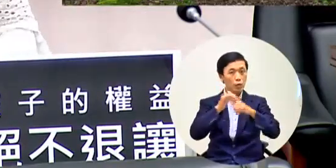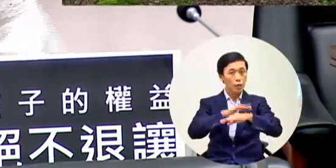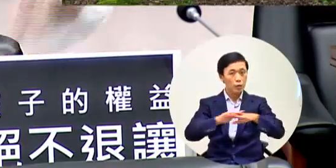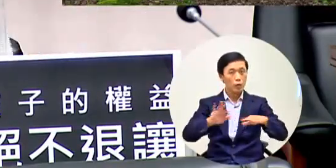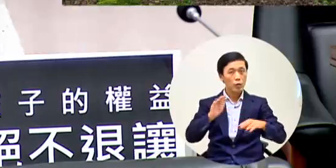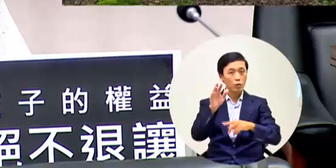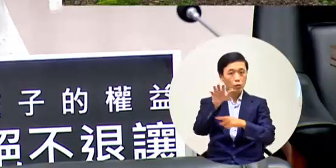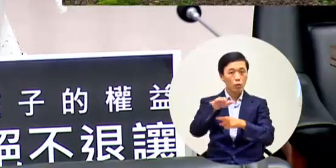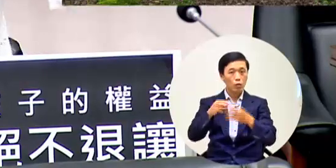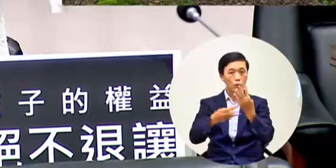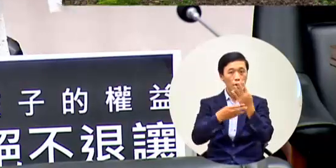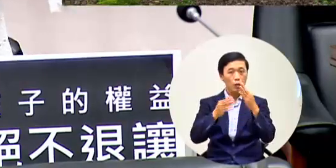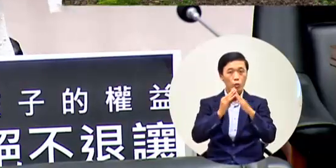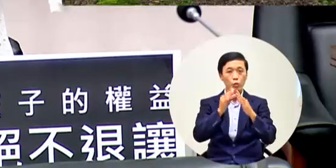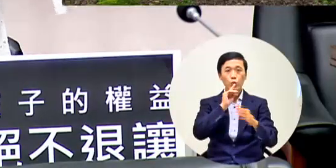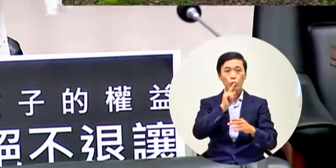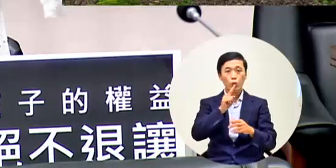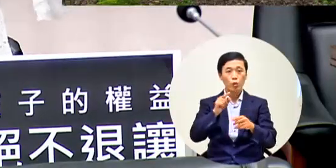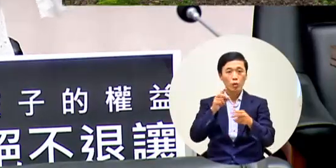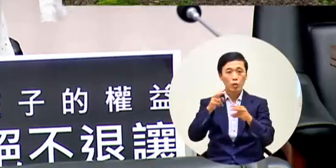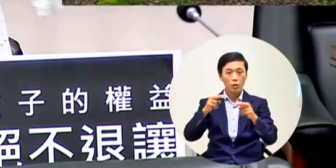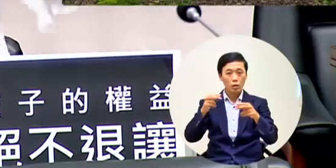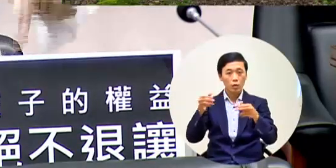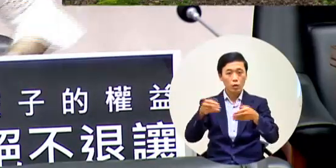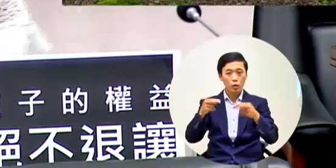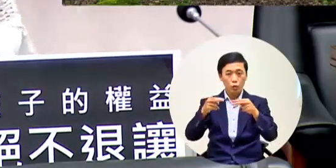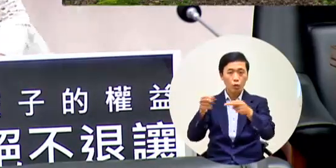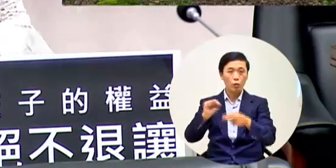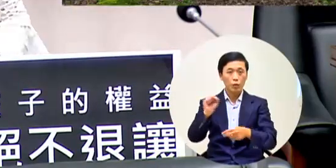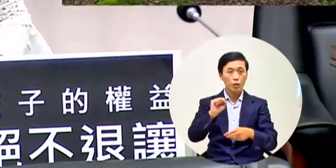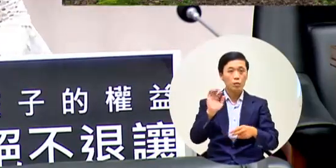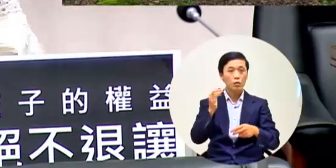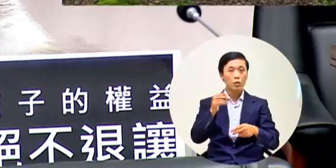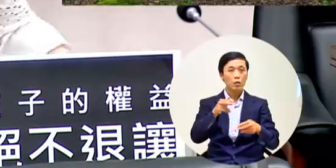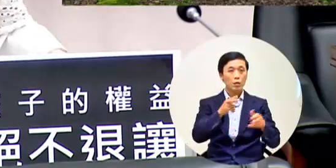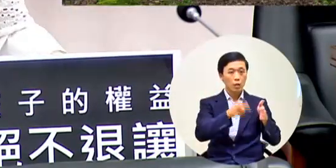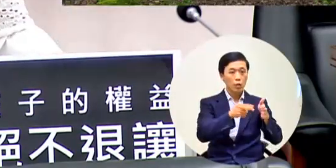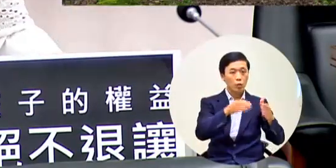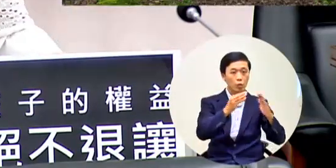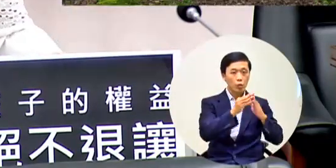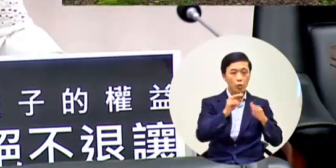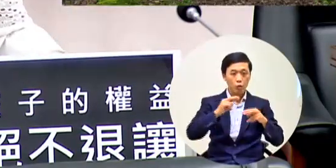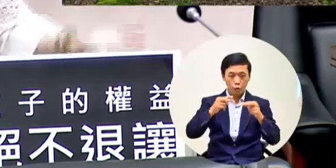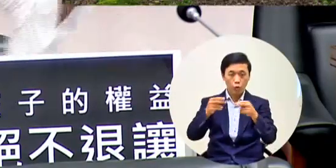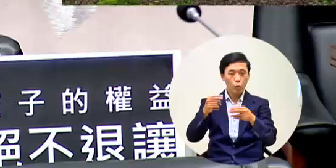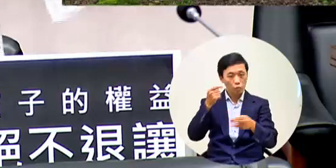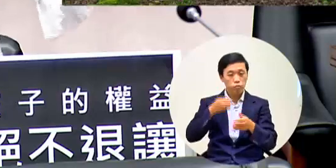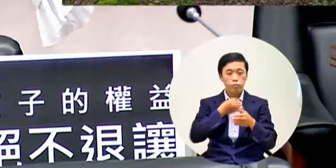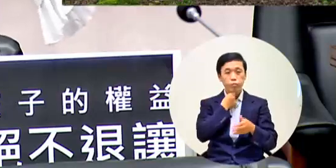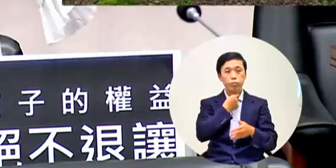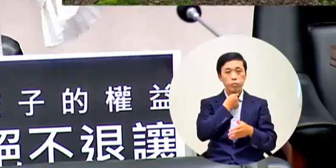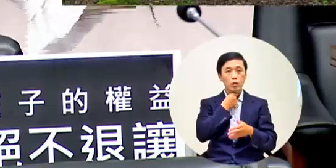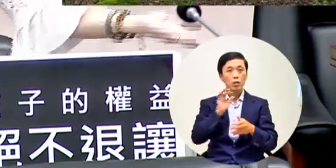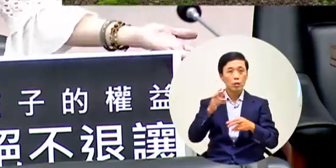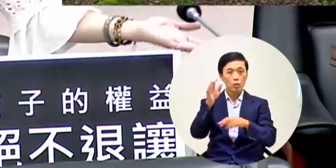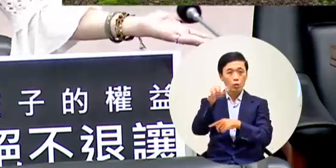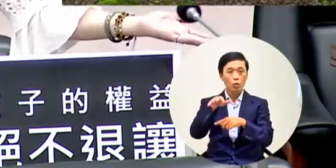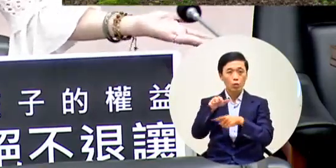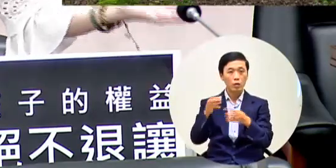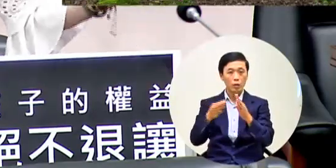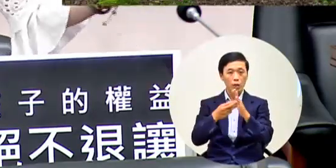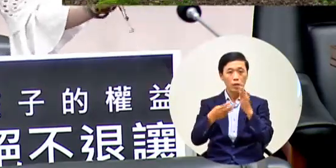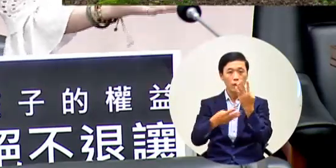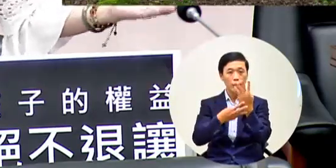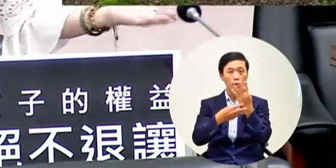不准修。修是铁路局修，但是农业局不答应让他修啊，结果怎么办呢？那就被绑在那边啊，因为他就是